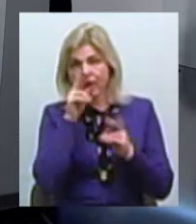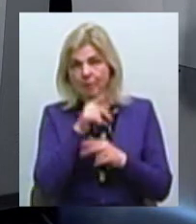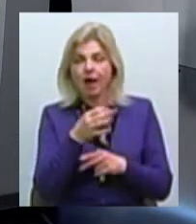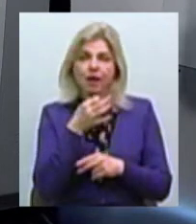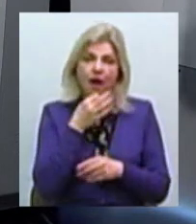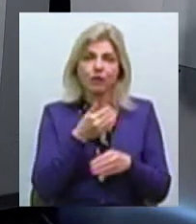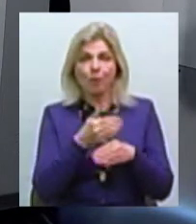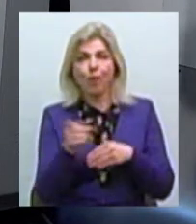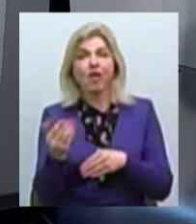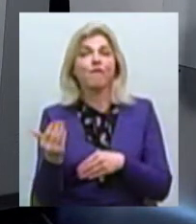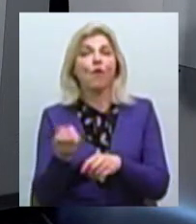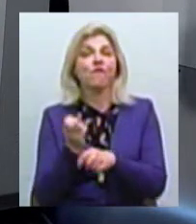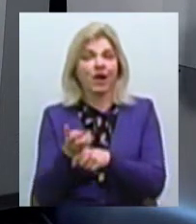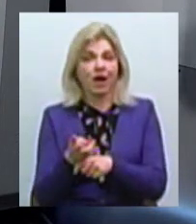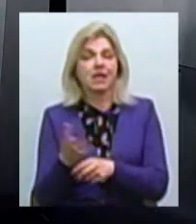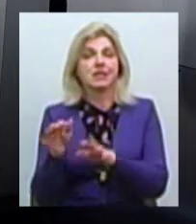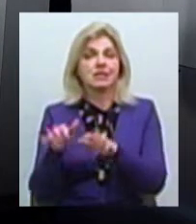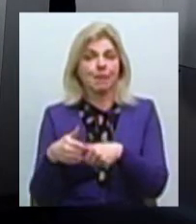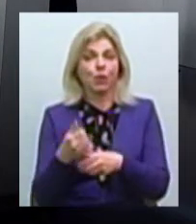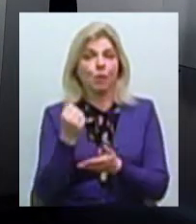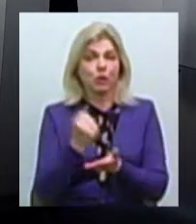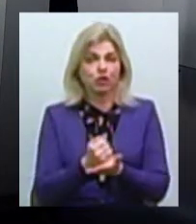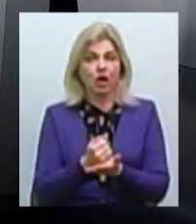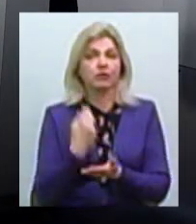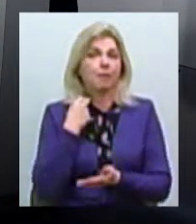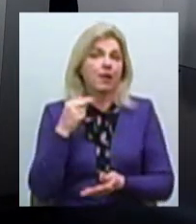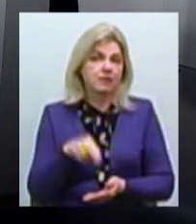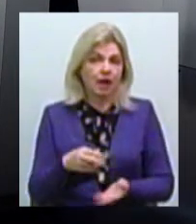выгонят заберут печать там посадят